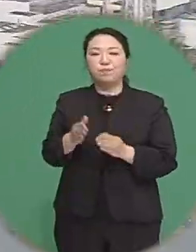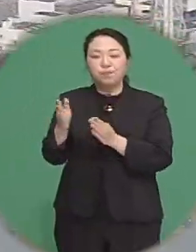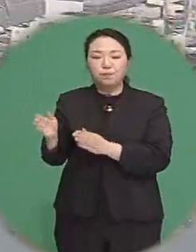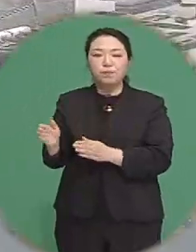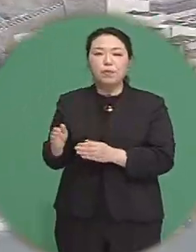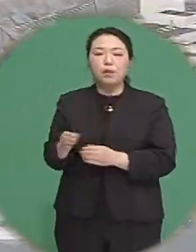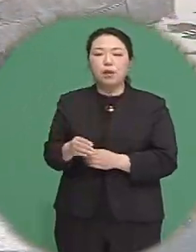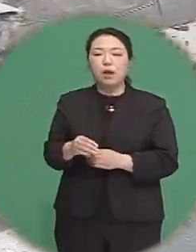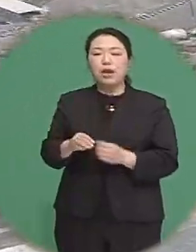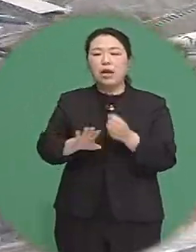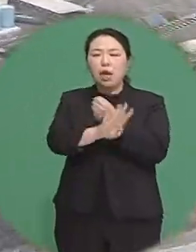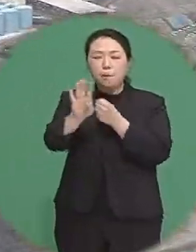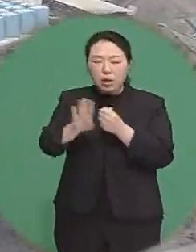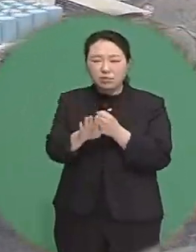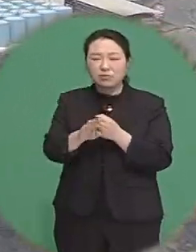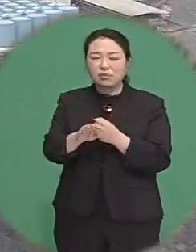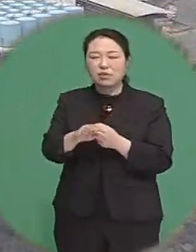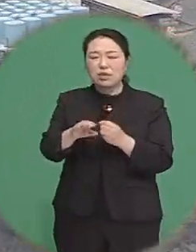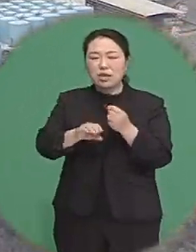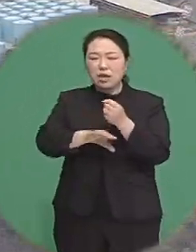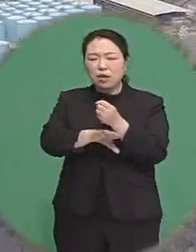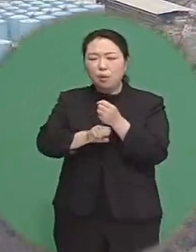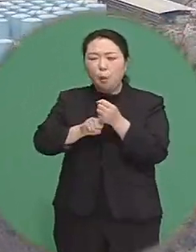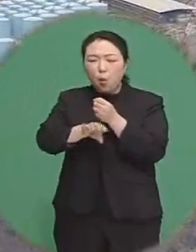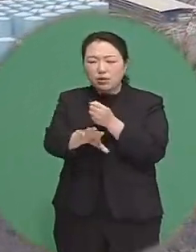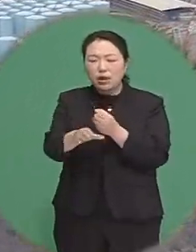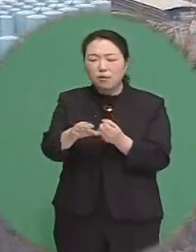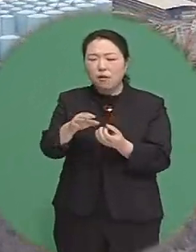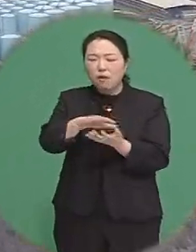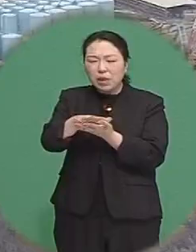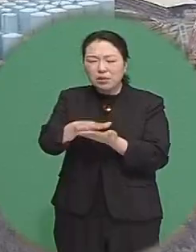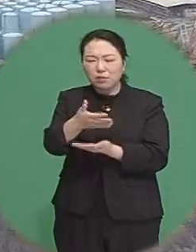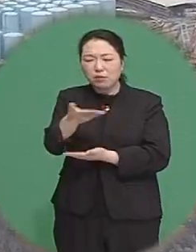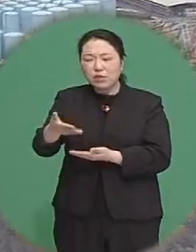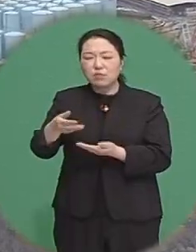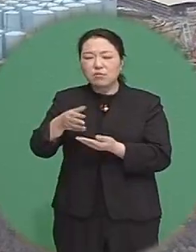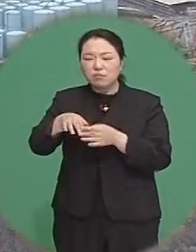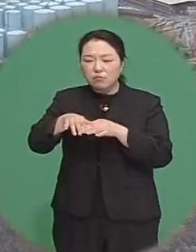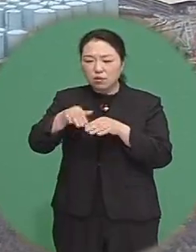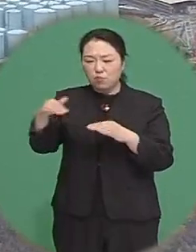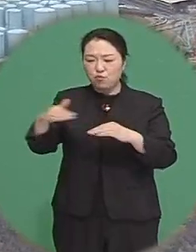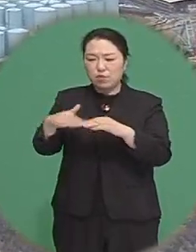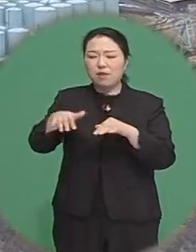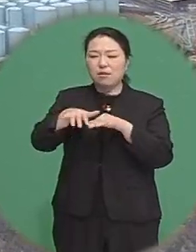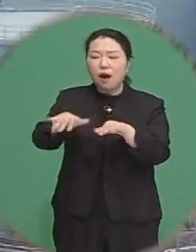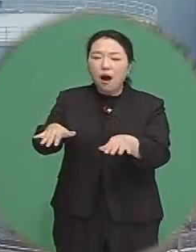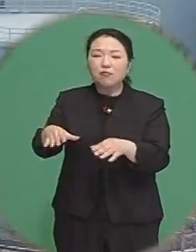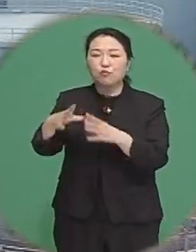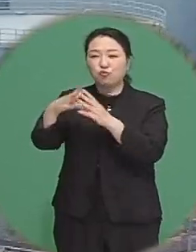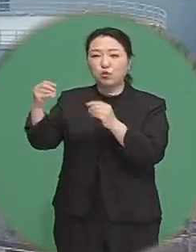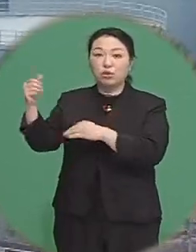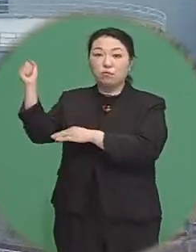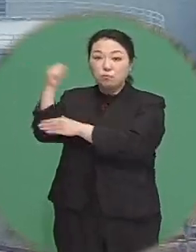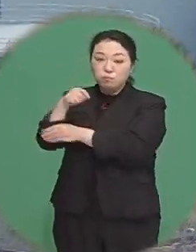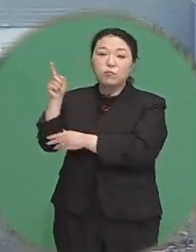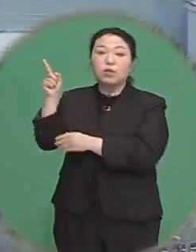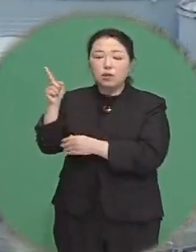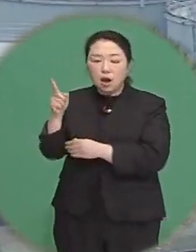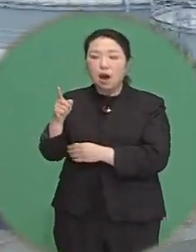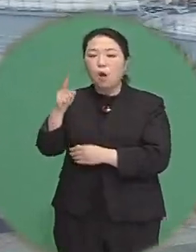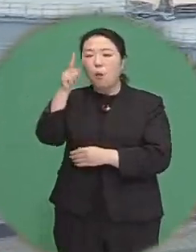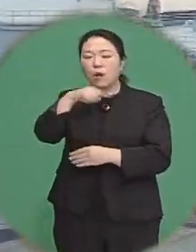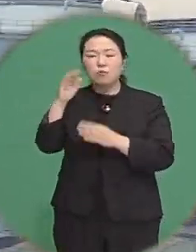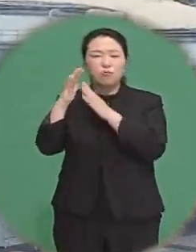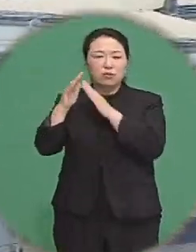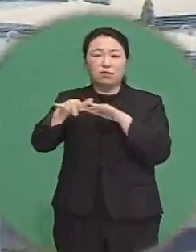より風評被害がさらに上乗せされています科学的根拠をわかりやすく丁寧に説明し国民や